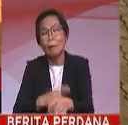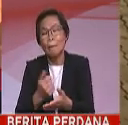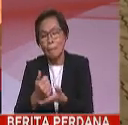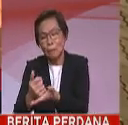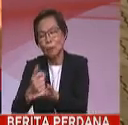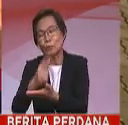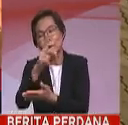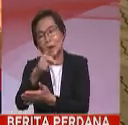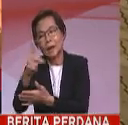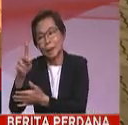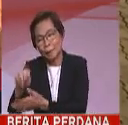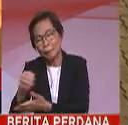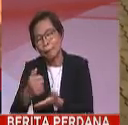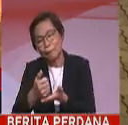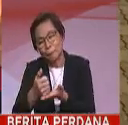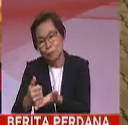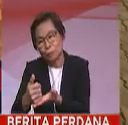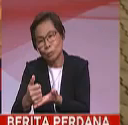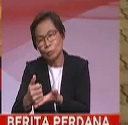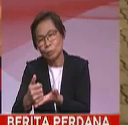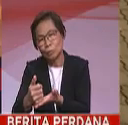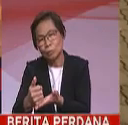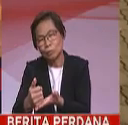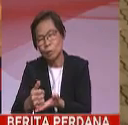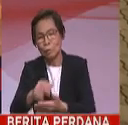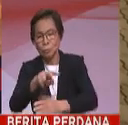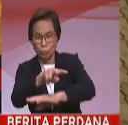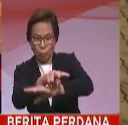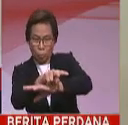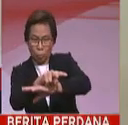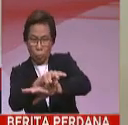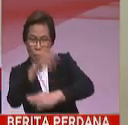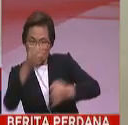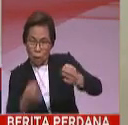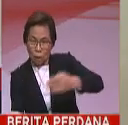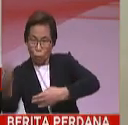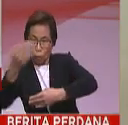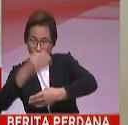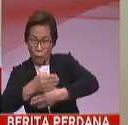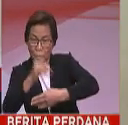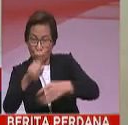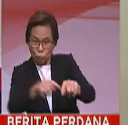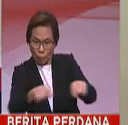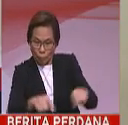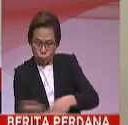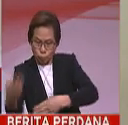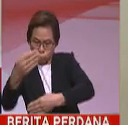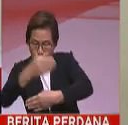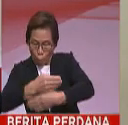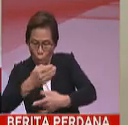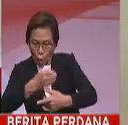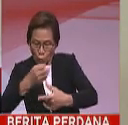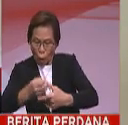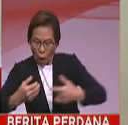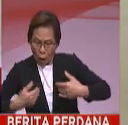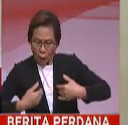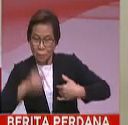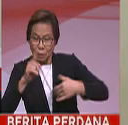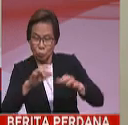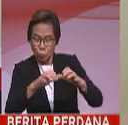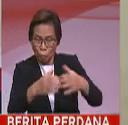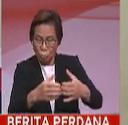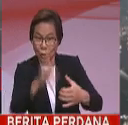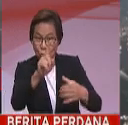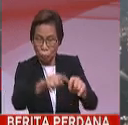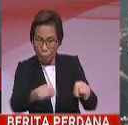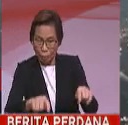Kesihatan Malaysia memantau perkembangan sekiranya ada kuarantin di satu-satu tempat ataupun ada satu-satu kluster